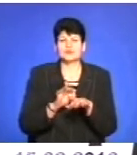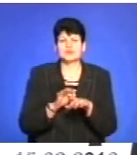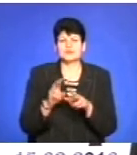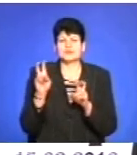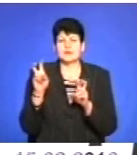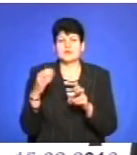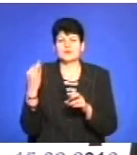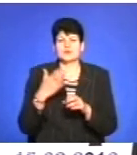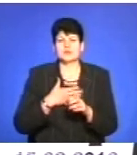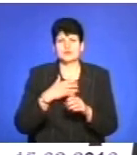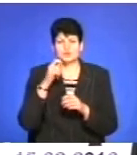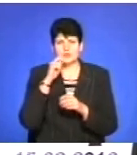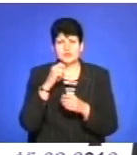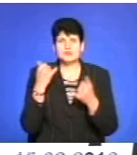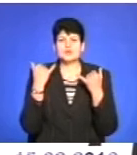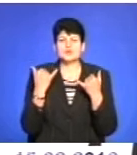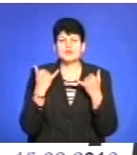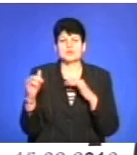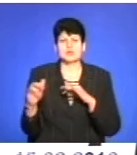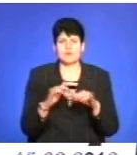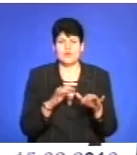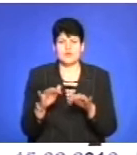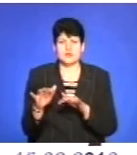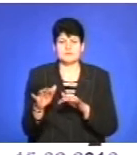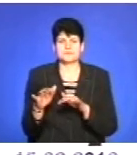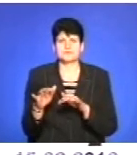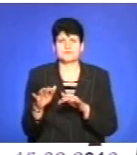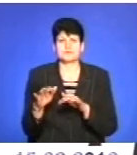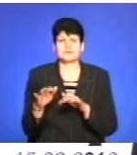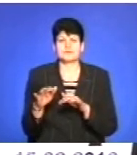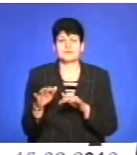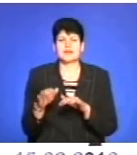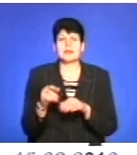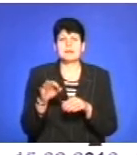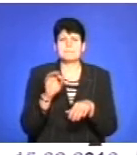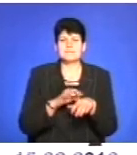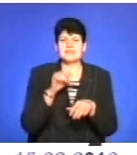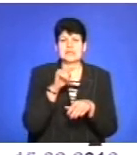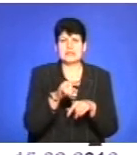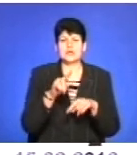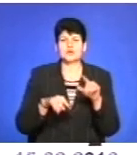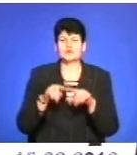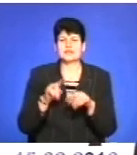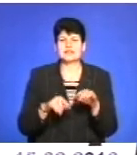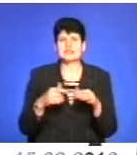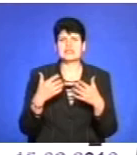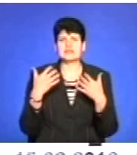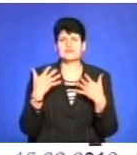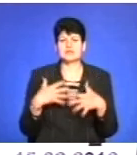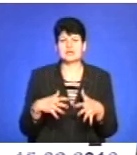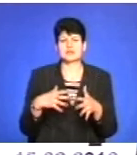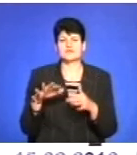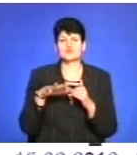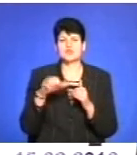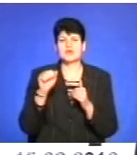України, сьогоднішні події. Тобто і біль тих родин, які втратили своїх синів в зоні АТО, на